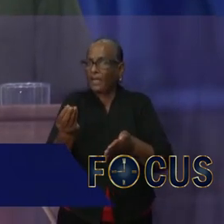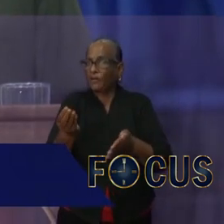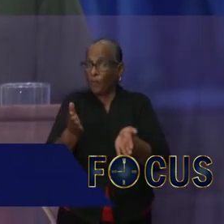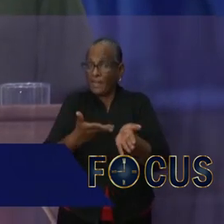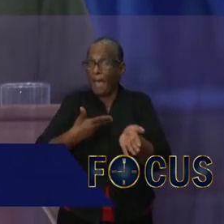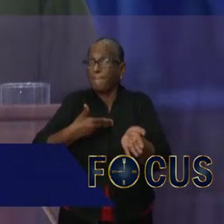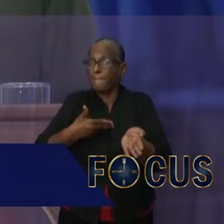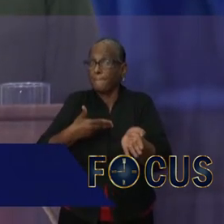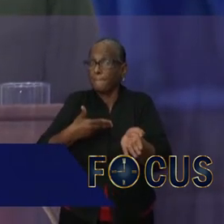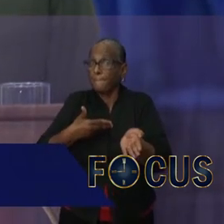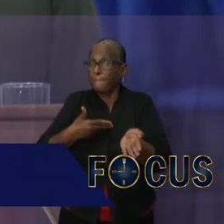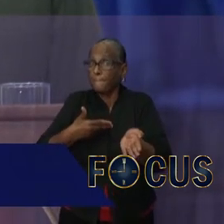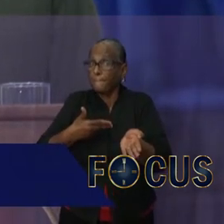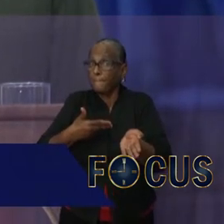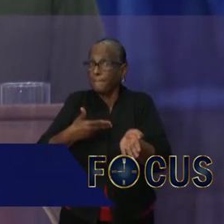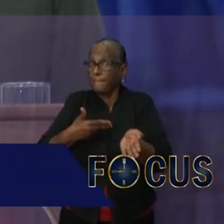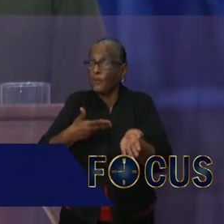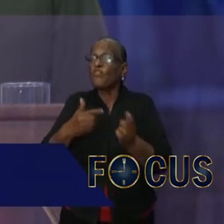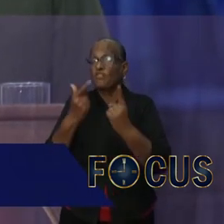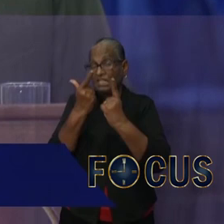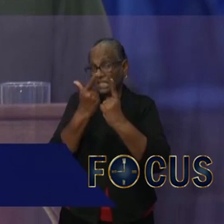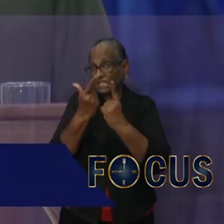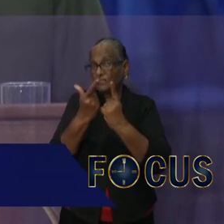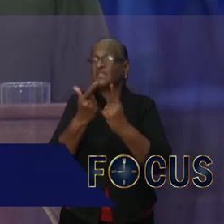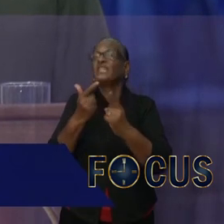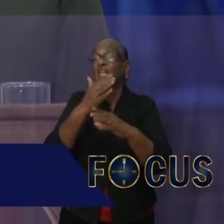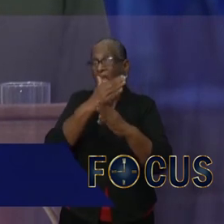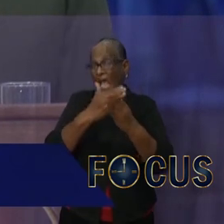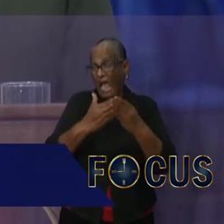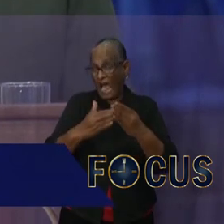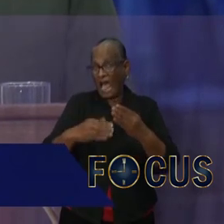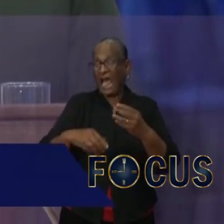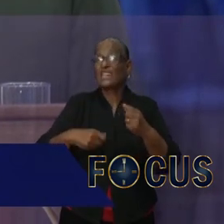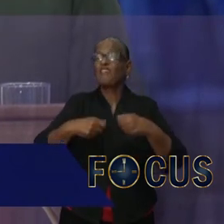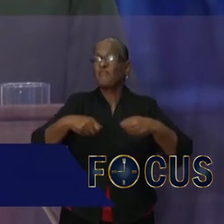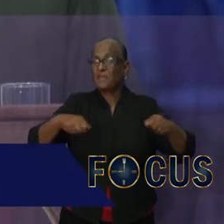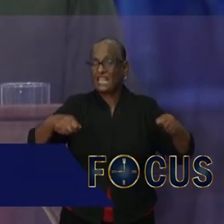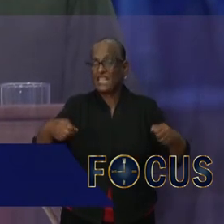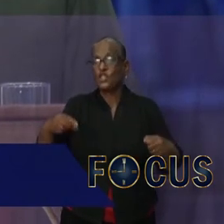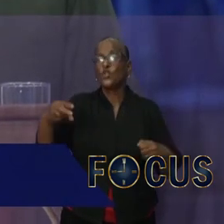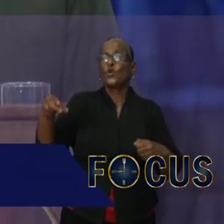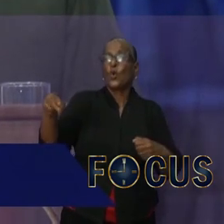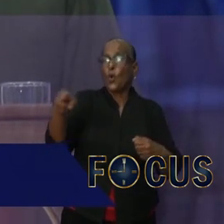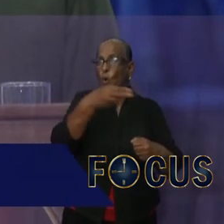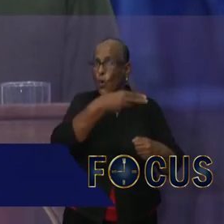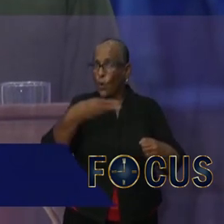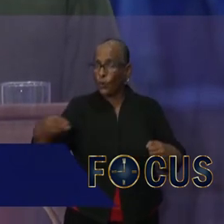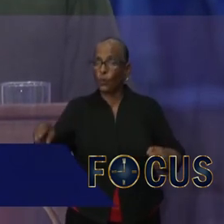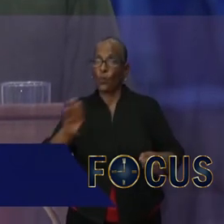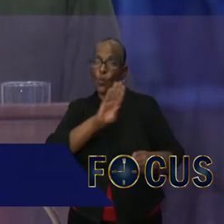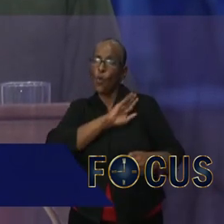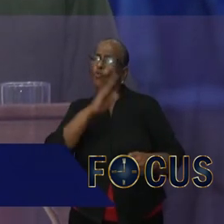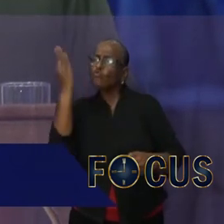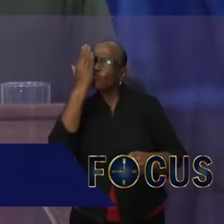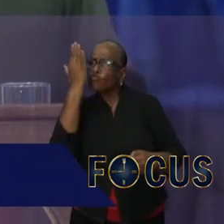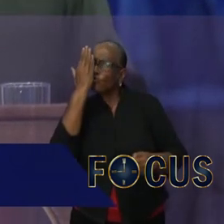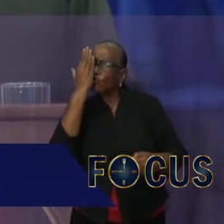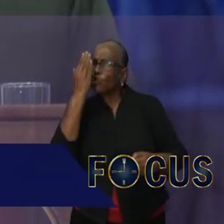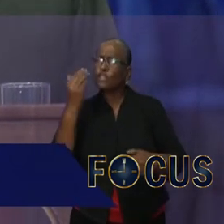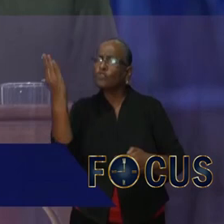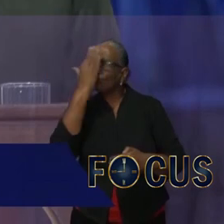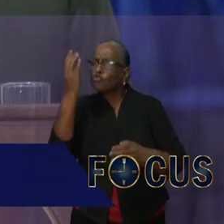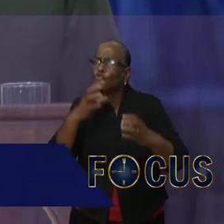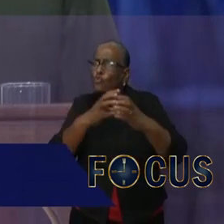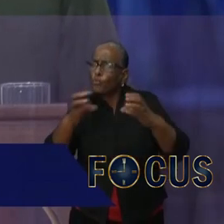beschikbaar zal zijn van 7,5 miljoen euro. Zeker gaan we denken aan de studenten voor wat betreft studiebeurzen en financiering